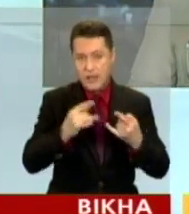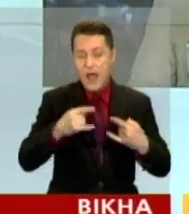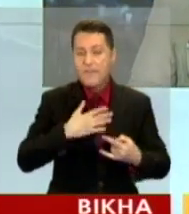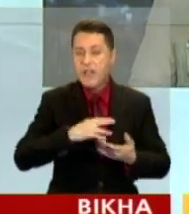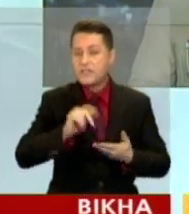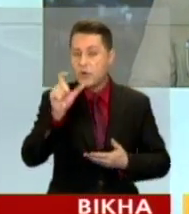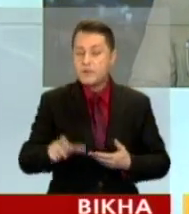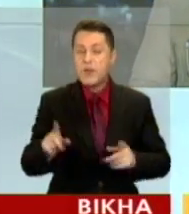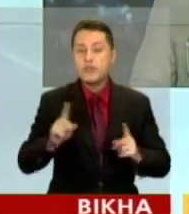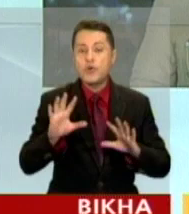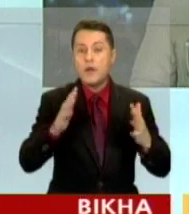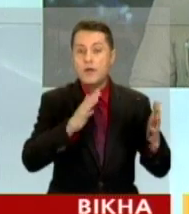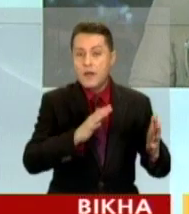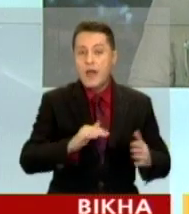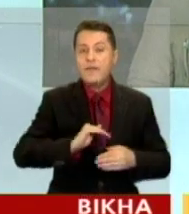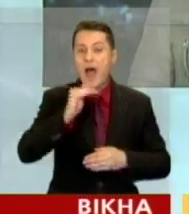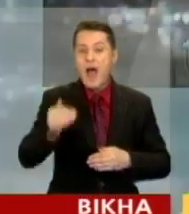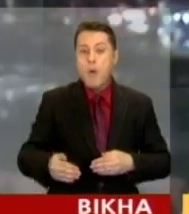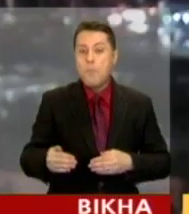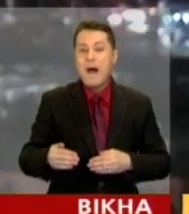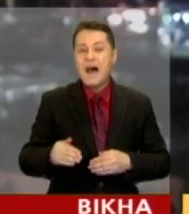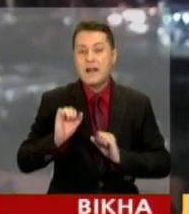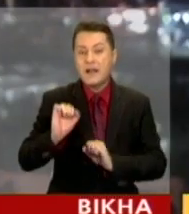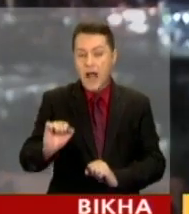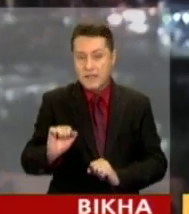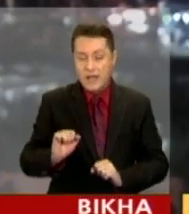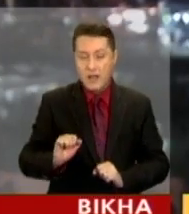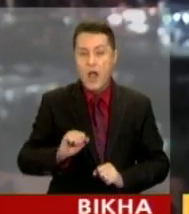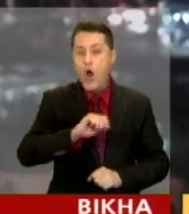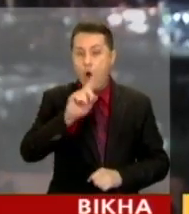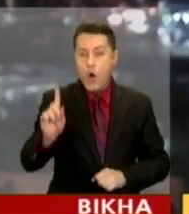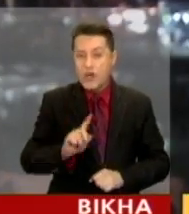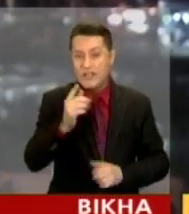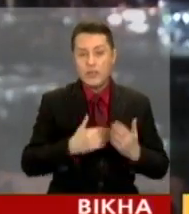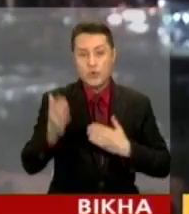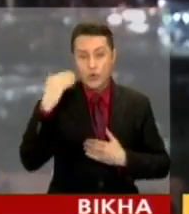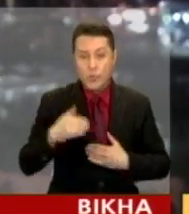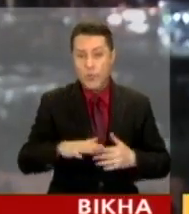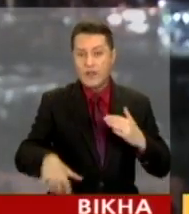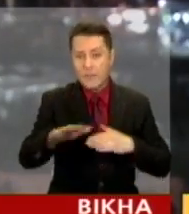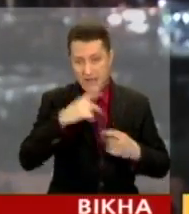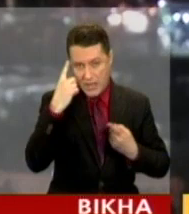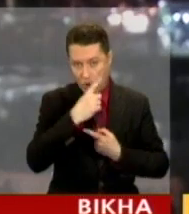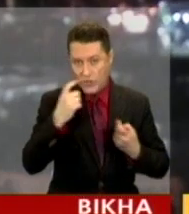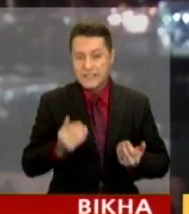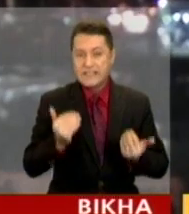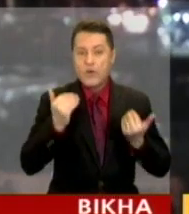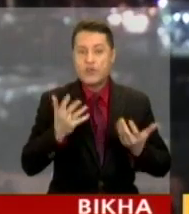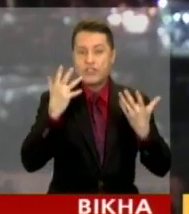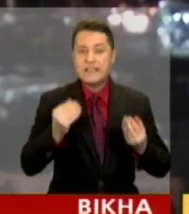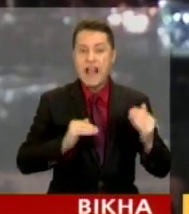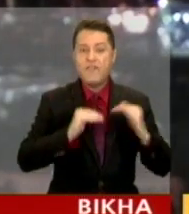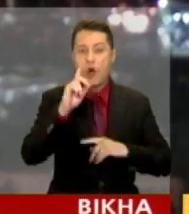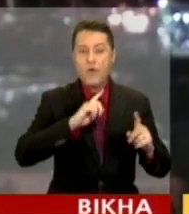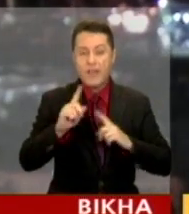що зараз відбувається на барикадах? Вітаю, Віто, ще раз. Буквально годину тому на Майдані Незалежності оголосили про сьогоднішній день у Верховній